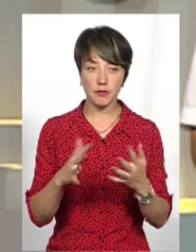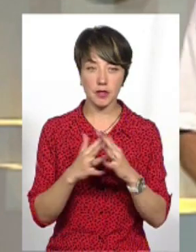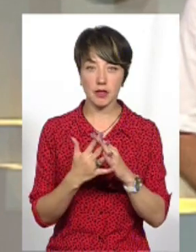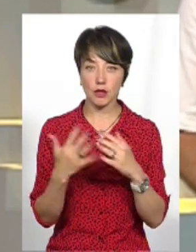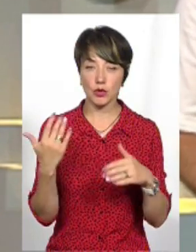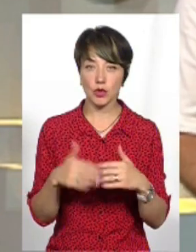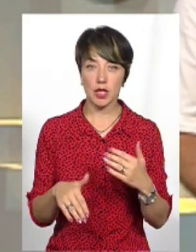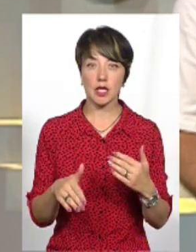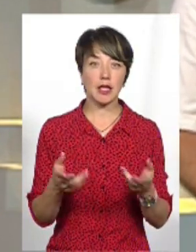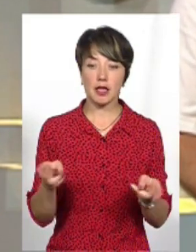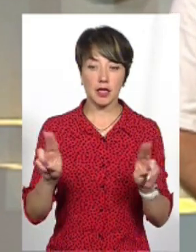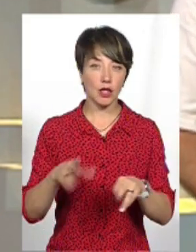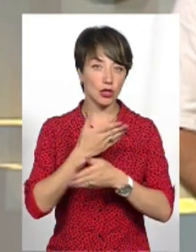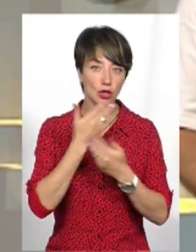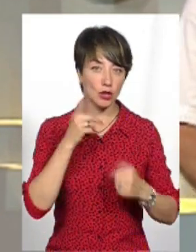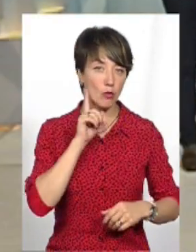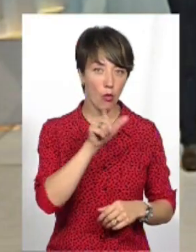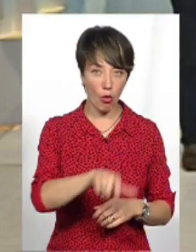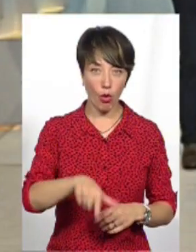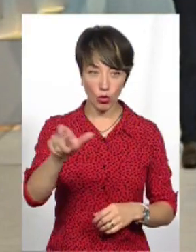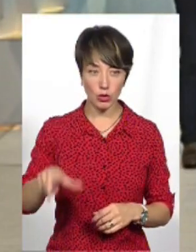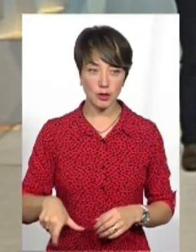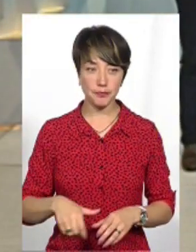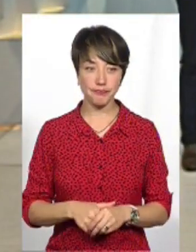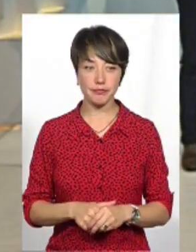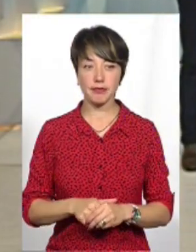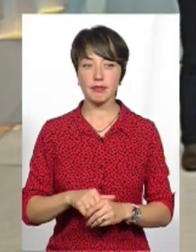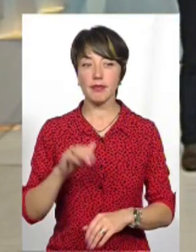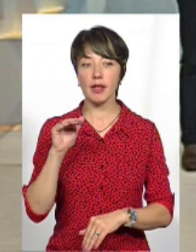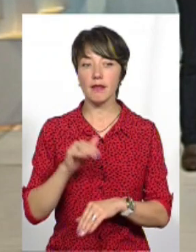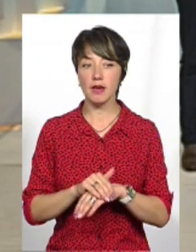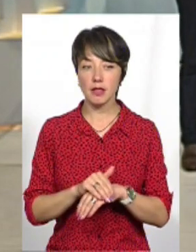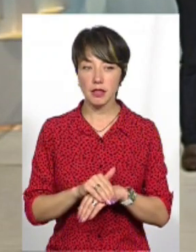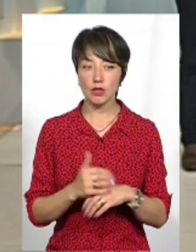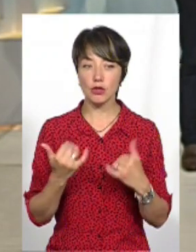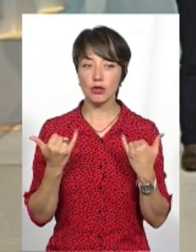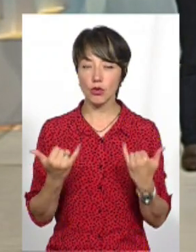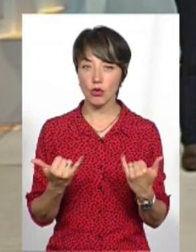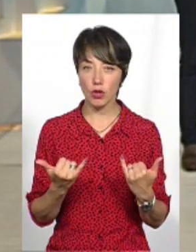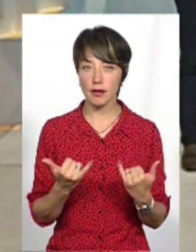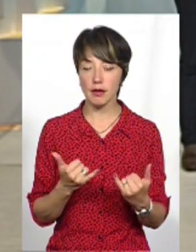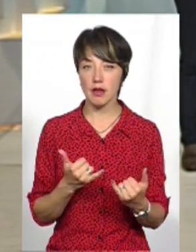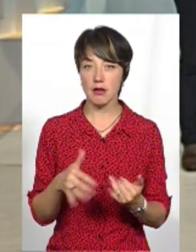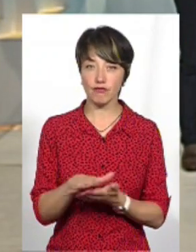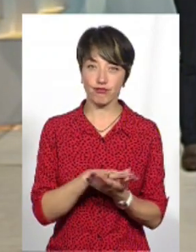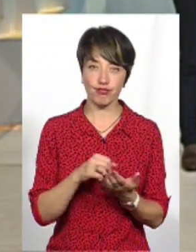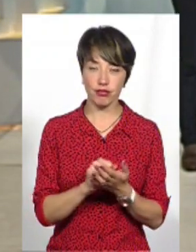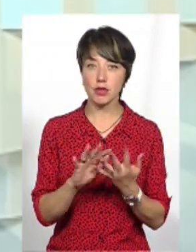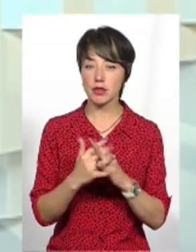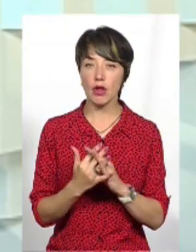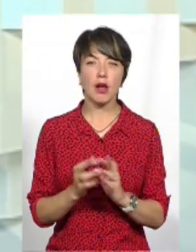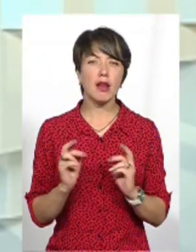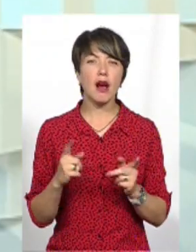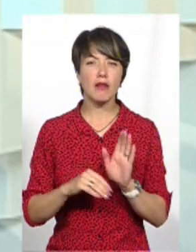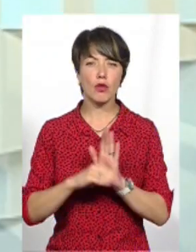в селі вже не лишилось молоді. От. Фактично, сьогодні відбувається вимирання села. І з яким чином